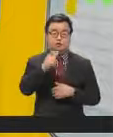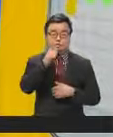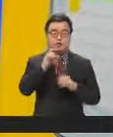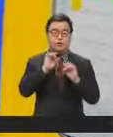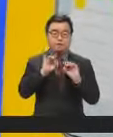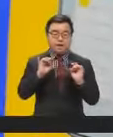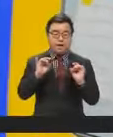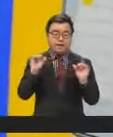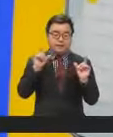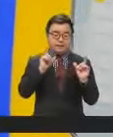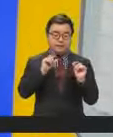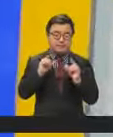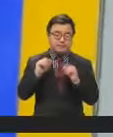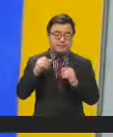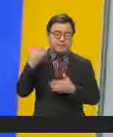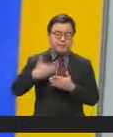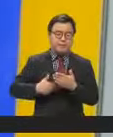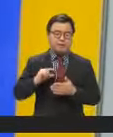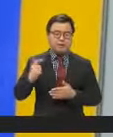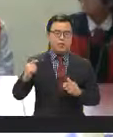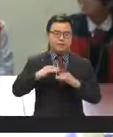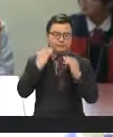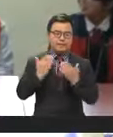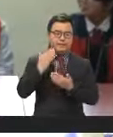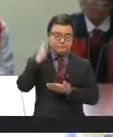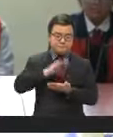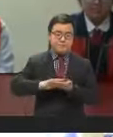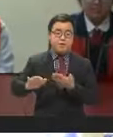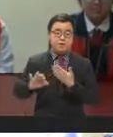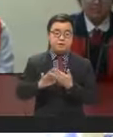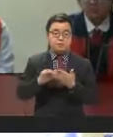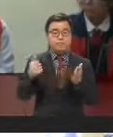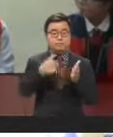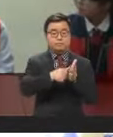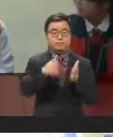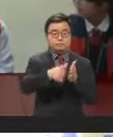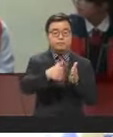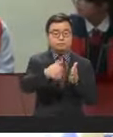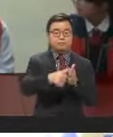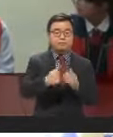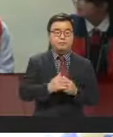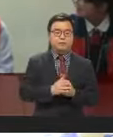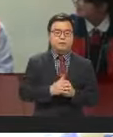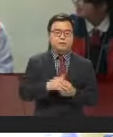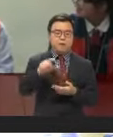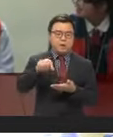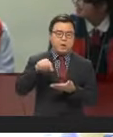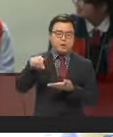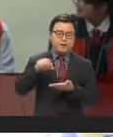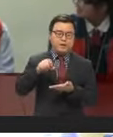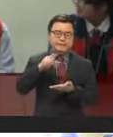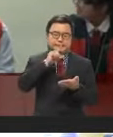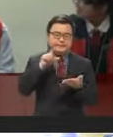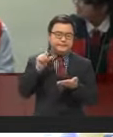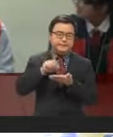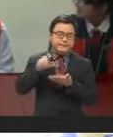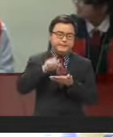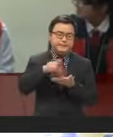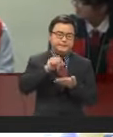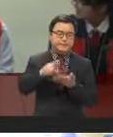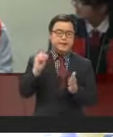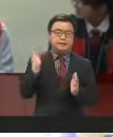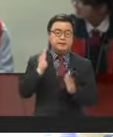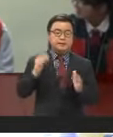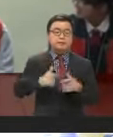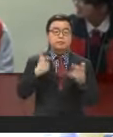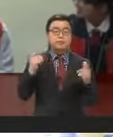다 먹으면 스티커를 받습니다. 편식한 학생들이 너무 많이 늘어가지고, 그 학교 음식물